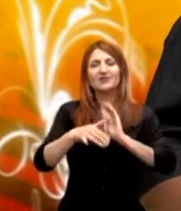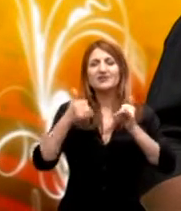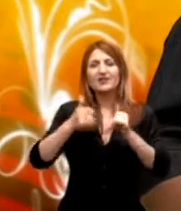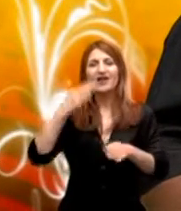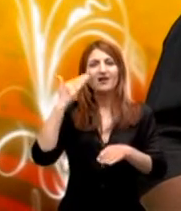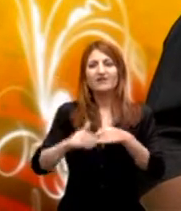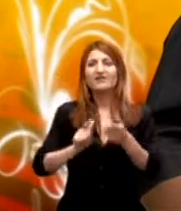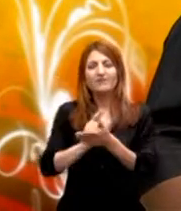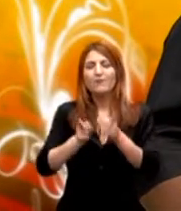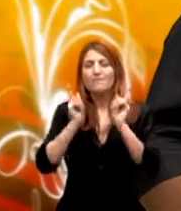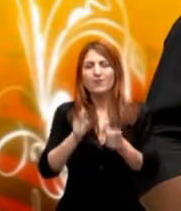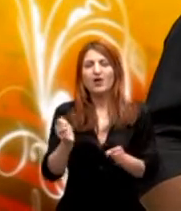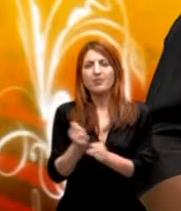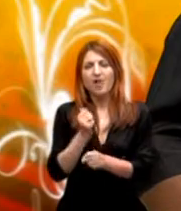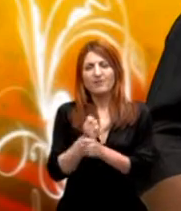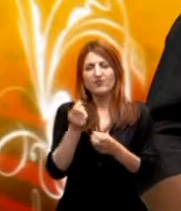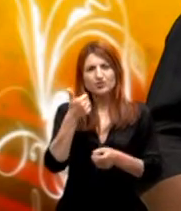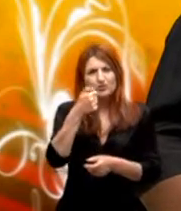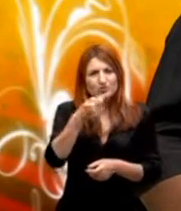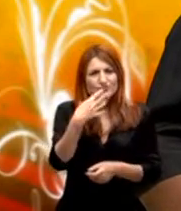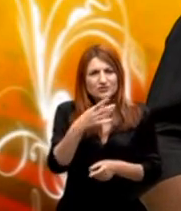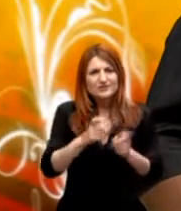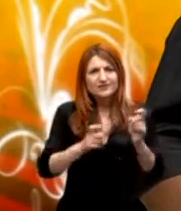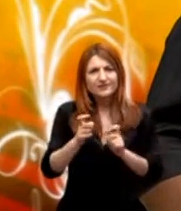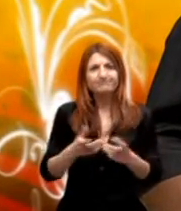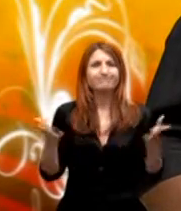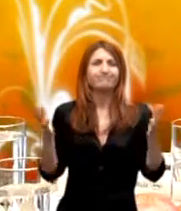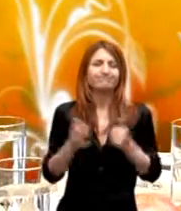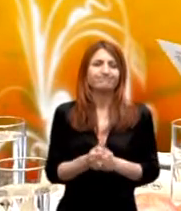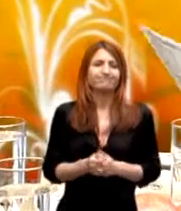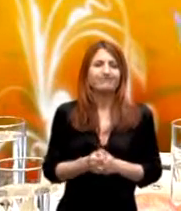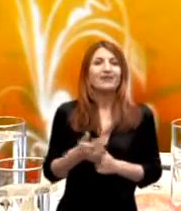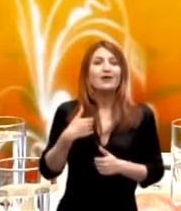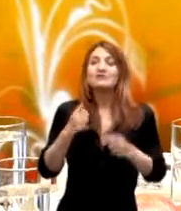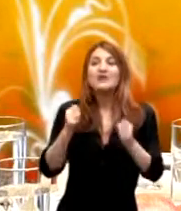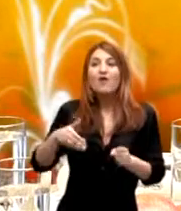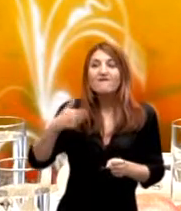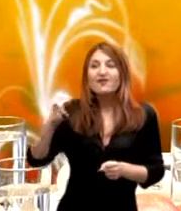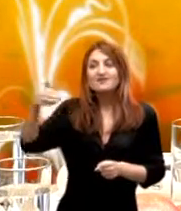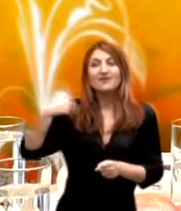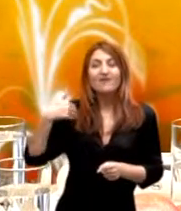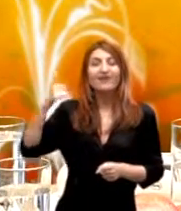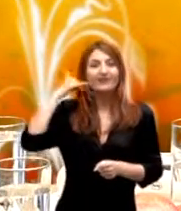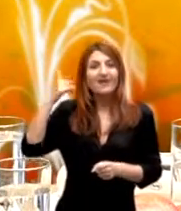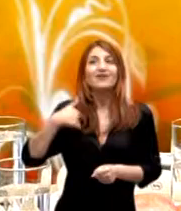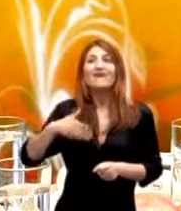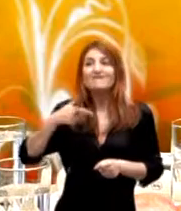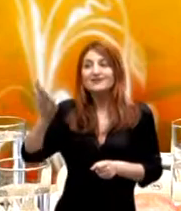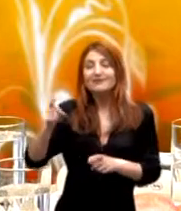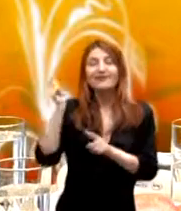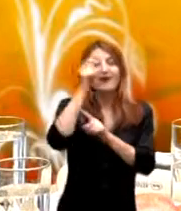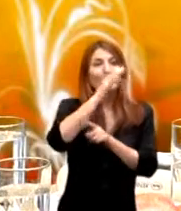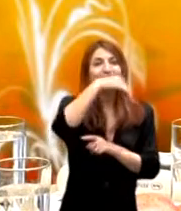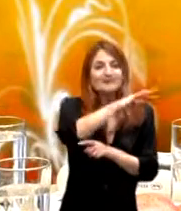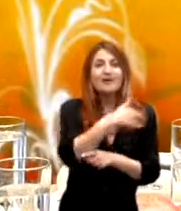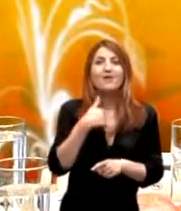je ono krajnje vrijeme, 140 kila, da. Evo, ja bi se jako veselila da me nazovete, jako bi se veselila da možete doći, ali jako bi se veselila isto